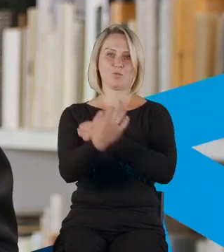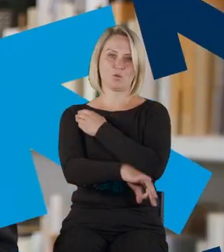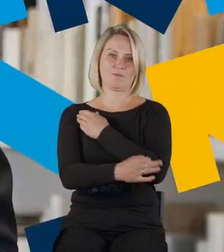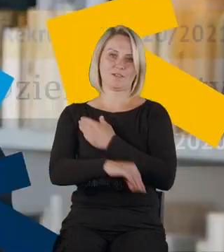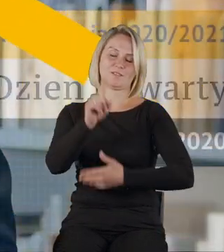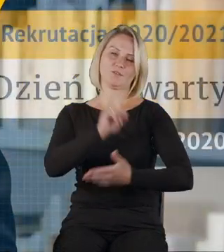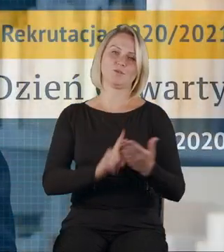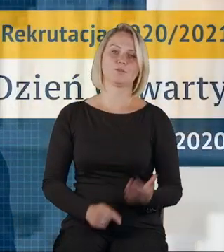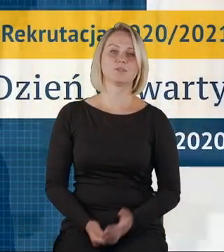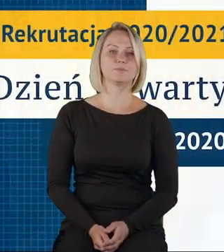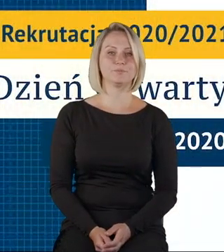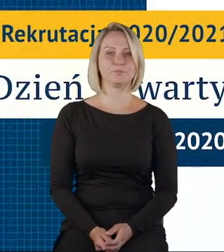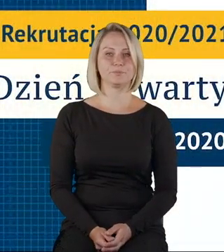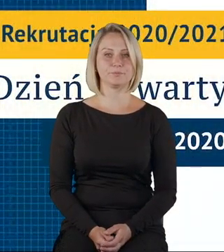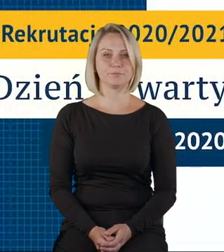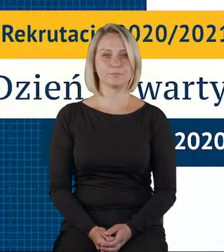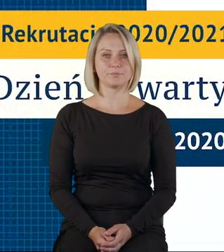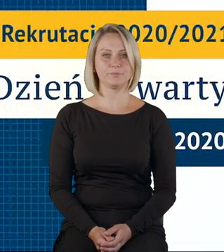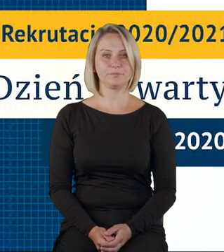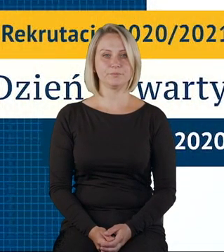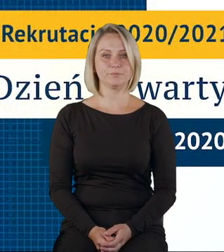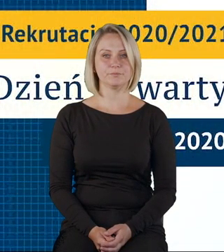Śląskim.